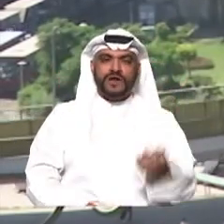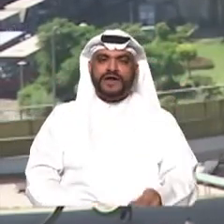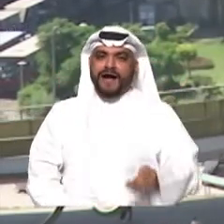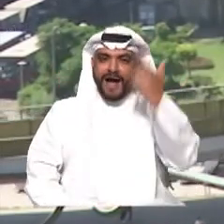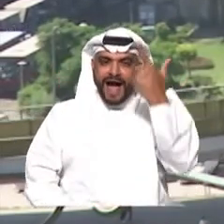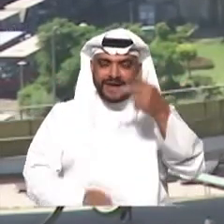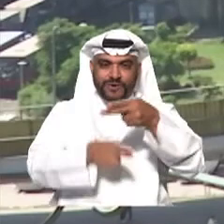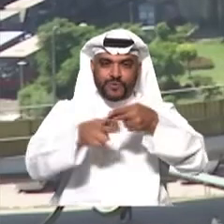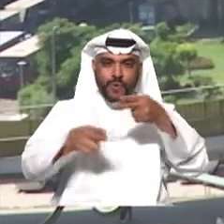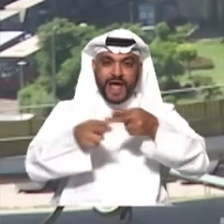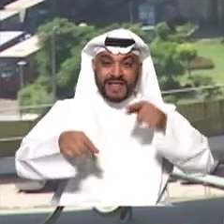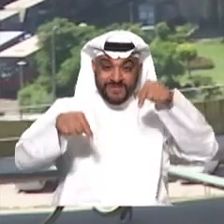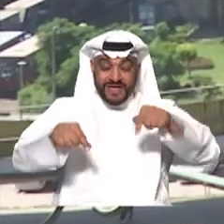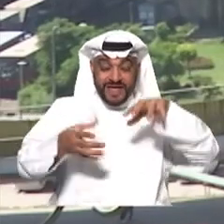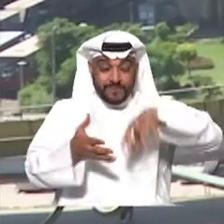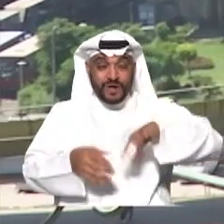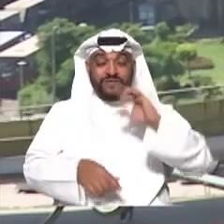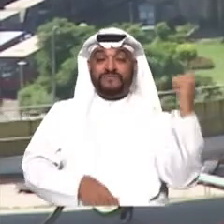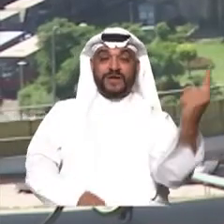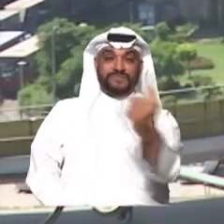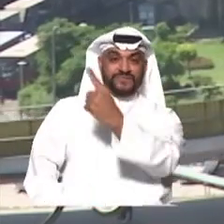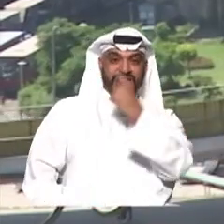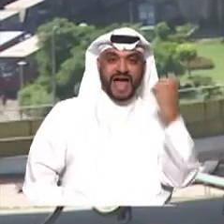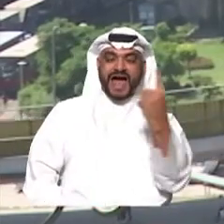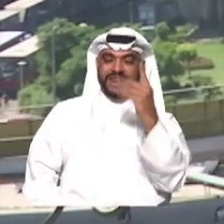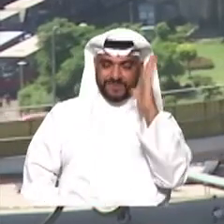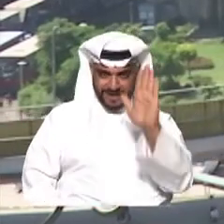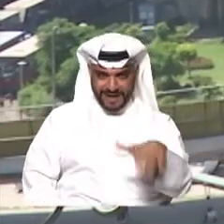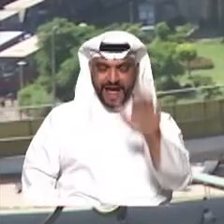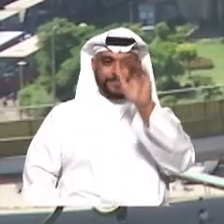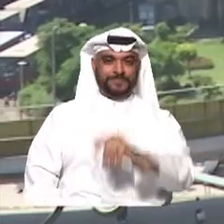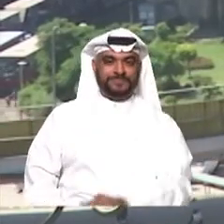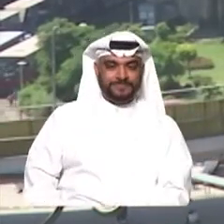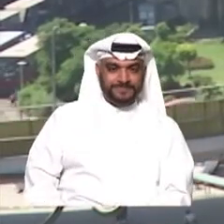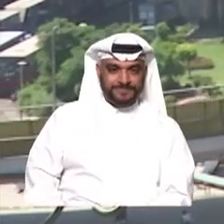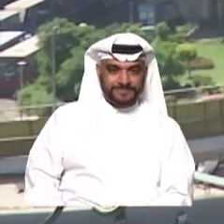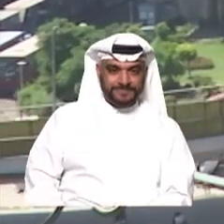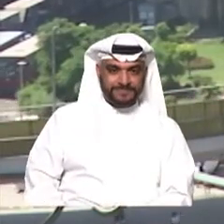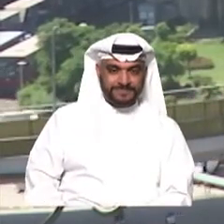ورئيسيا ليس في المنطقة فحسب، بل في العالم